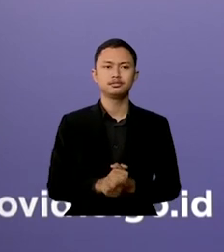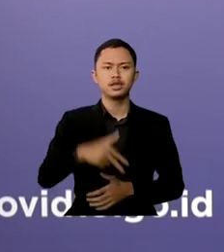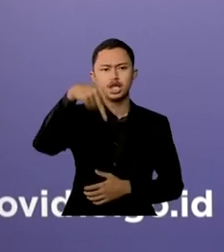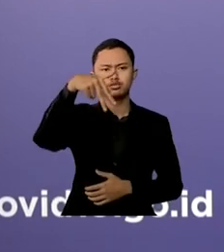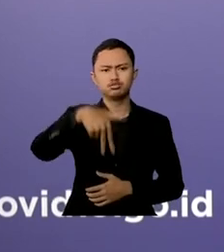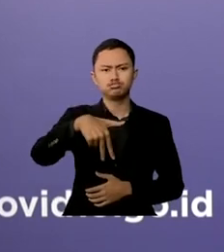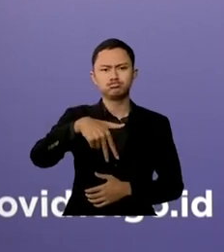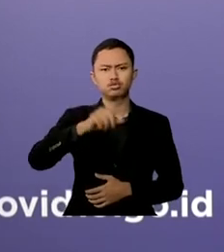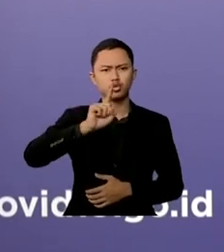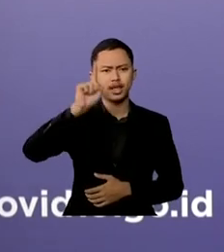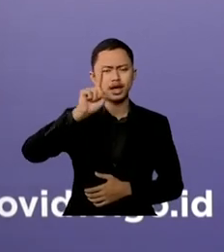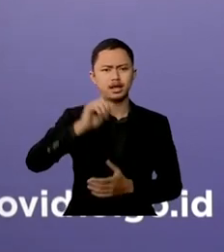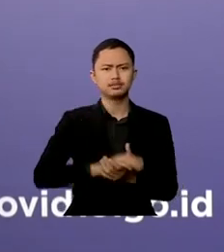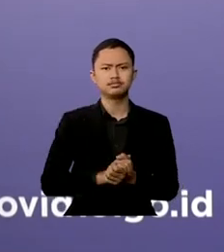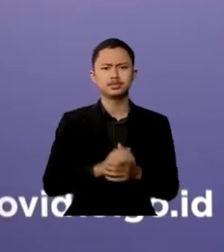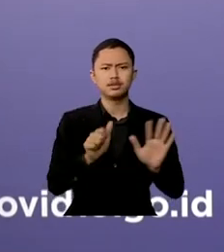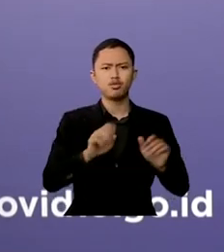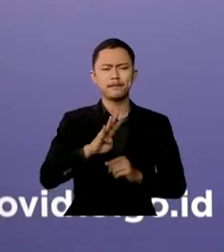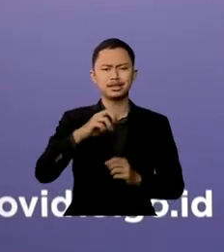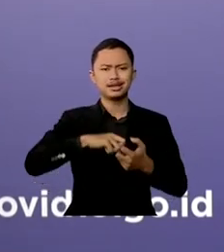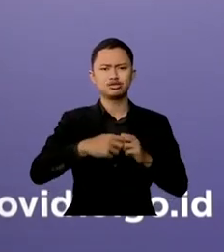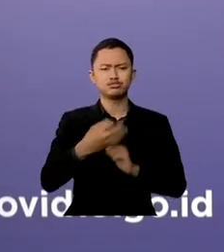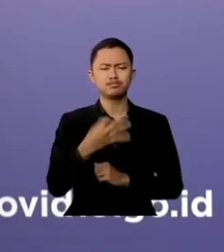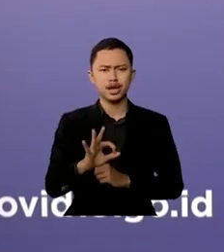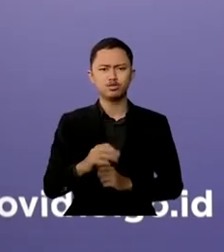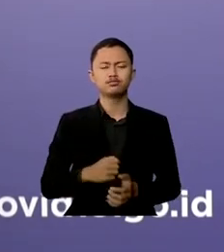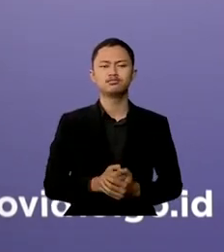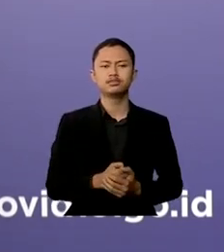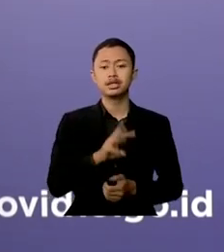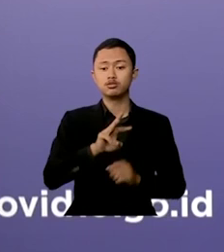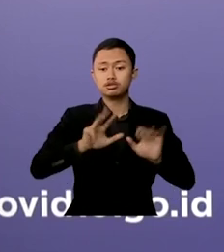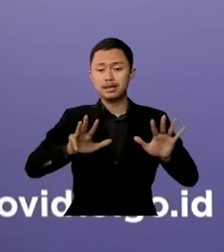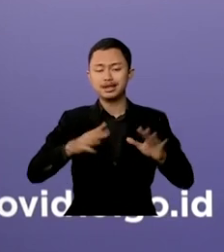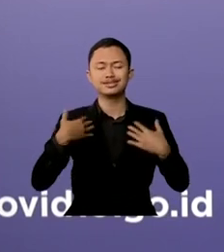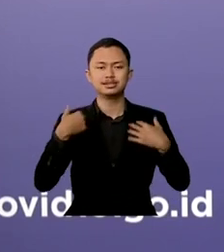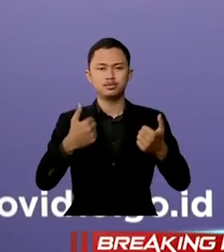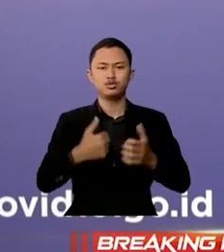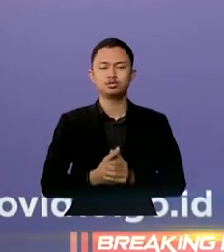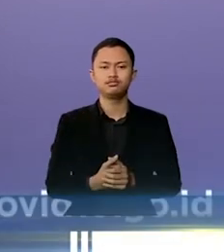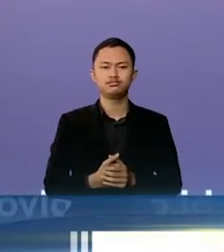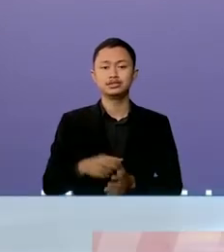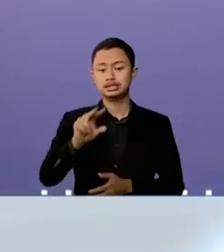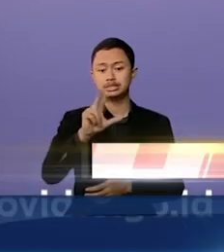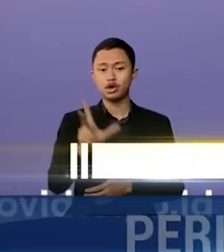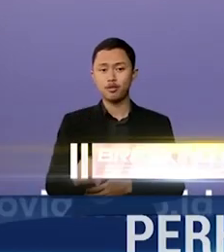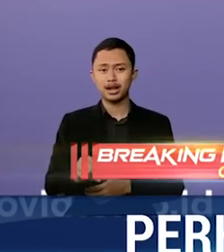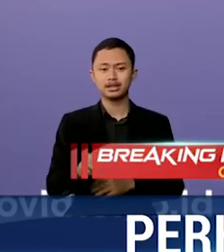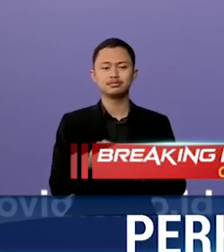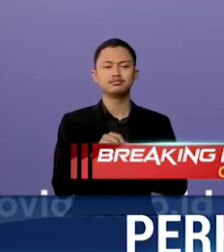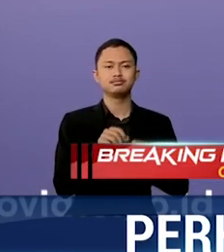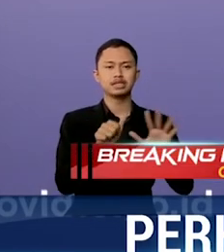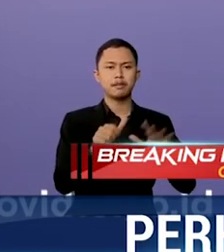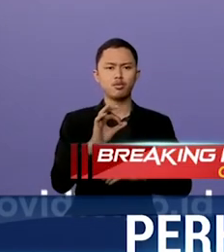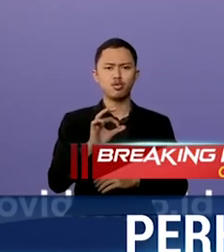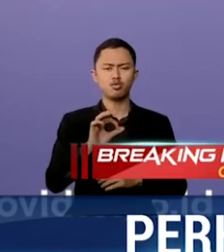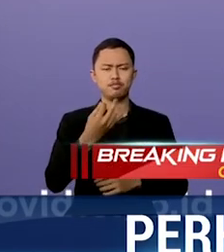Utara 64 kasus baru dan 39 sembuh Jawa Barat 60 kasus